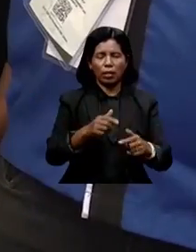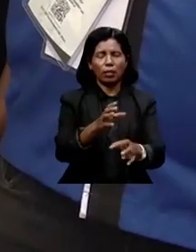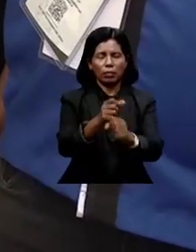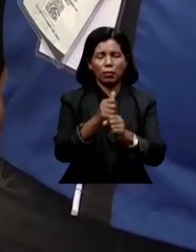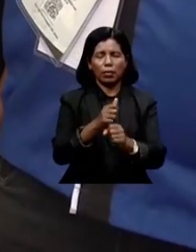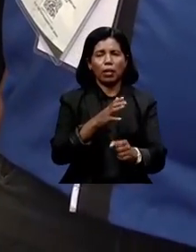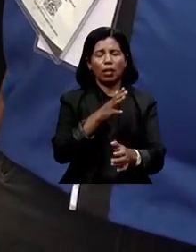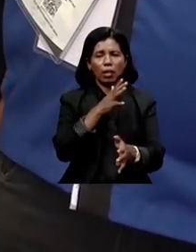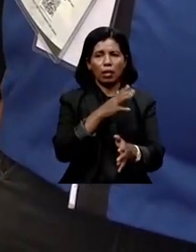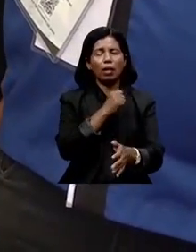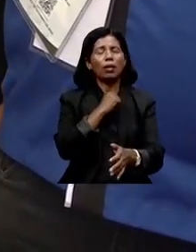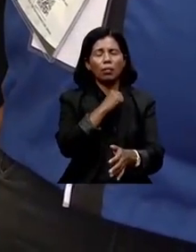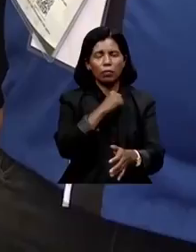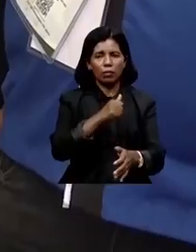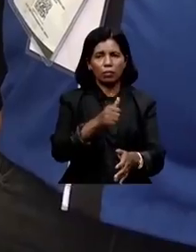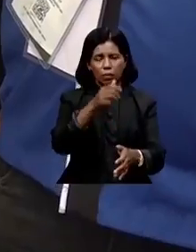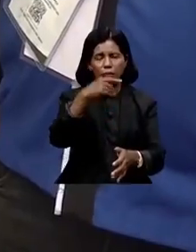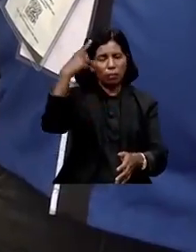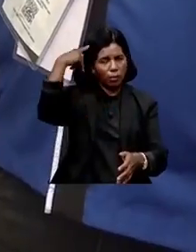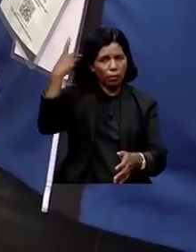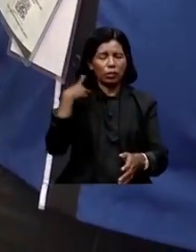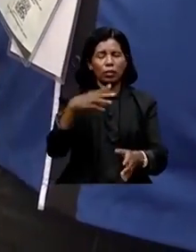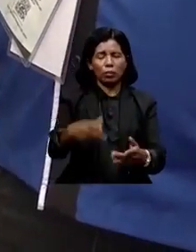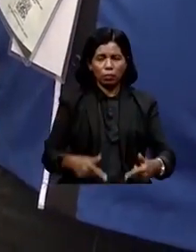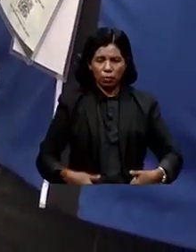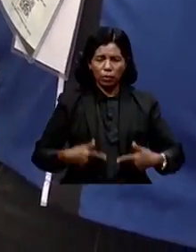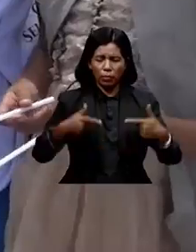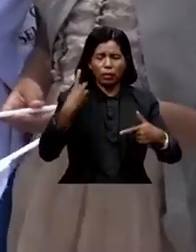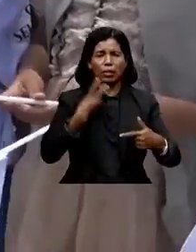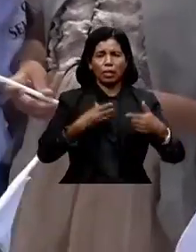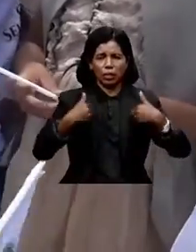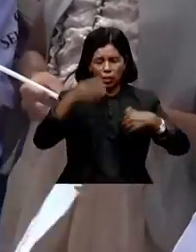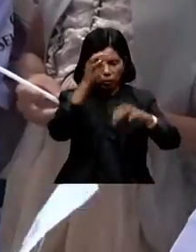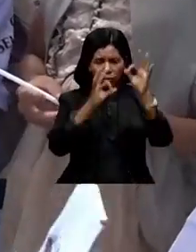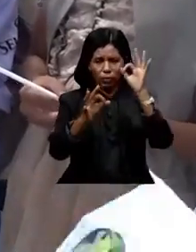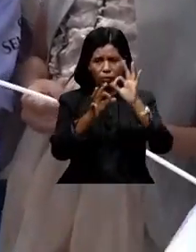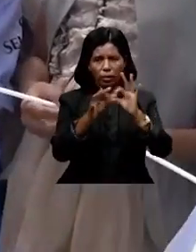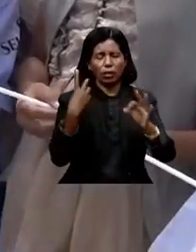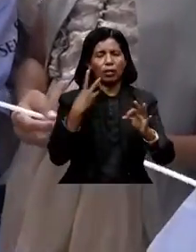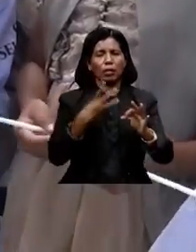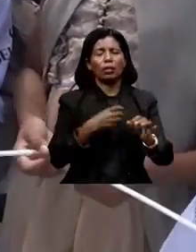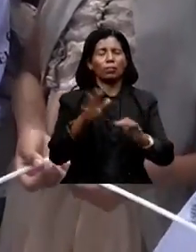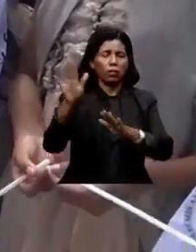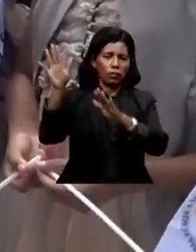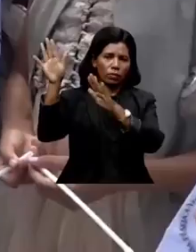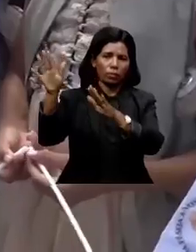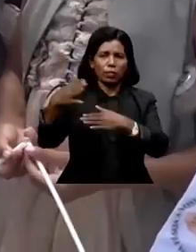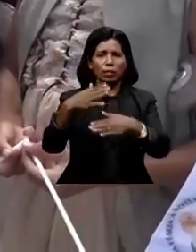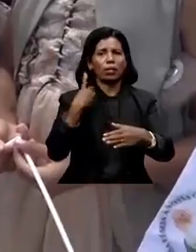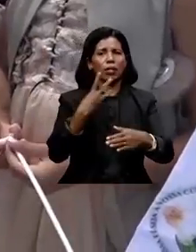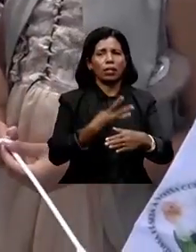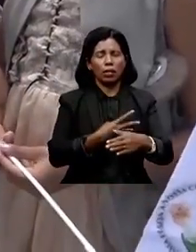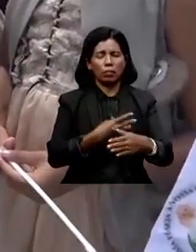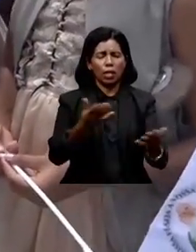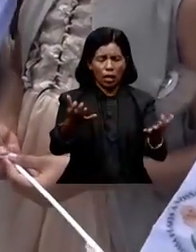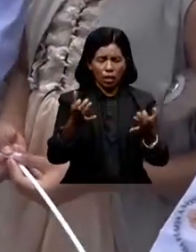kata mohire ita muris mai ne ita iha ona fiar gala eh fiar ida ne mak halo it ami mas ke ami iha foho mati bian mai be ami ya